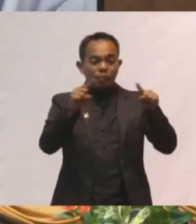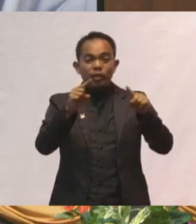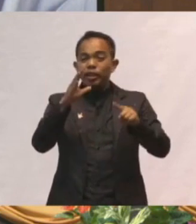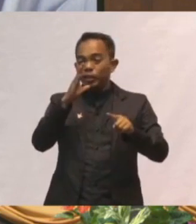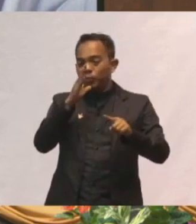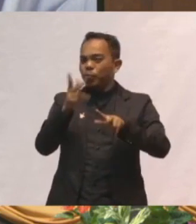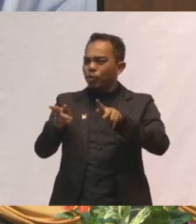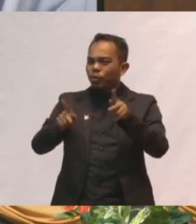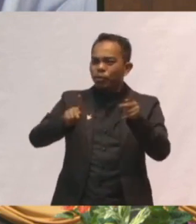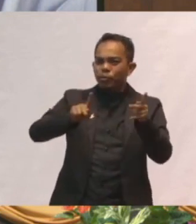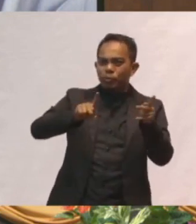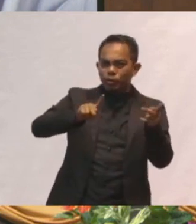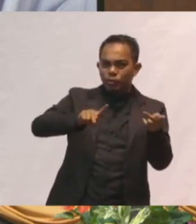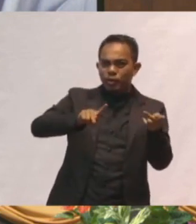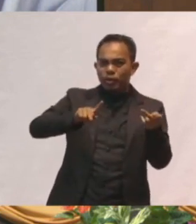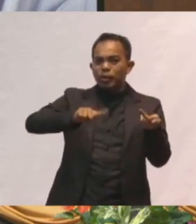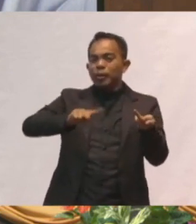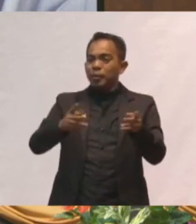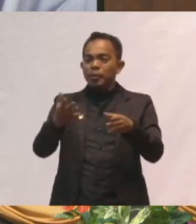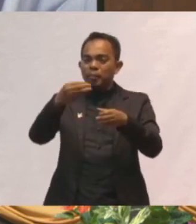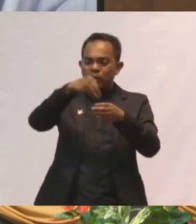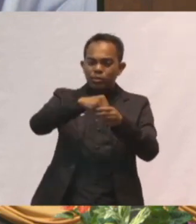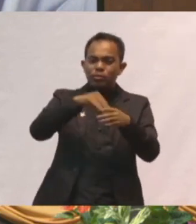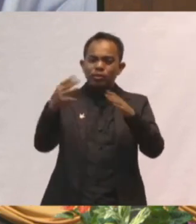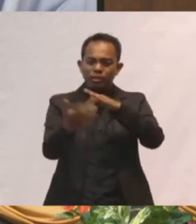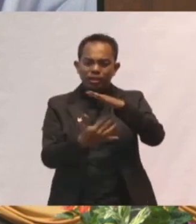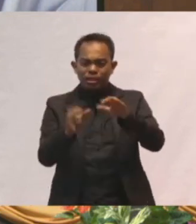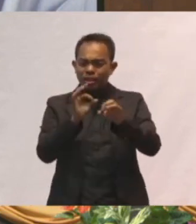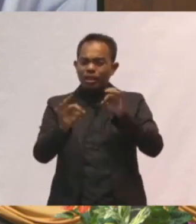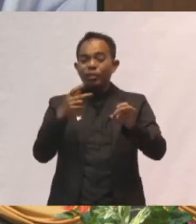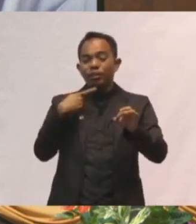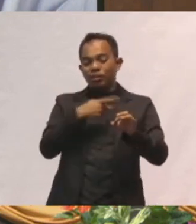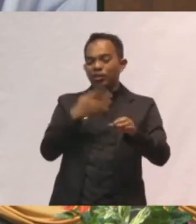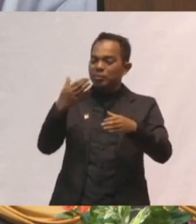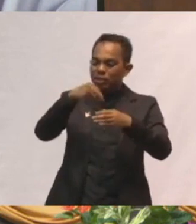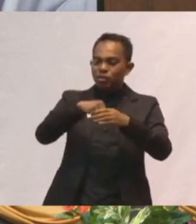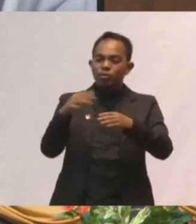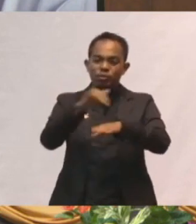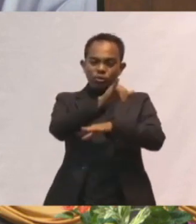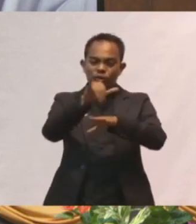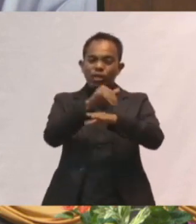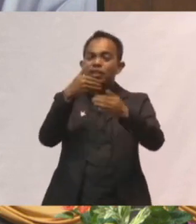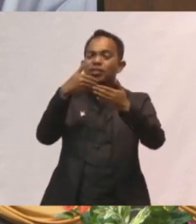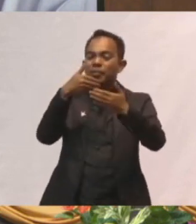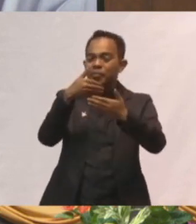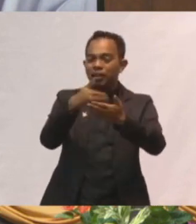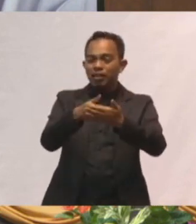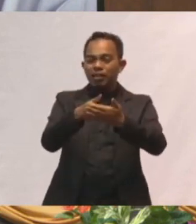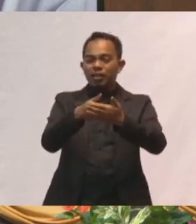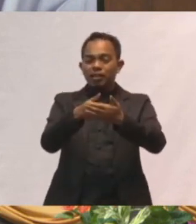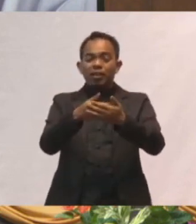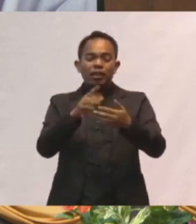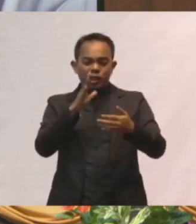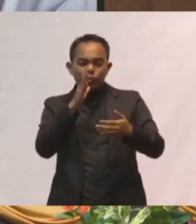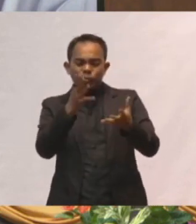berkorban masuk neraka kalau kita ini masuk syurga. Sampailah dia ingin kita ini masuk syurga,